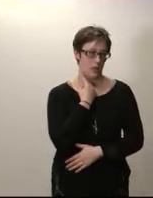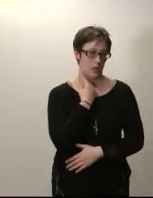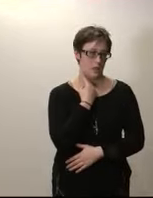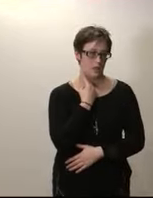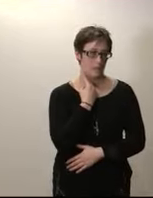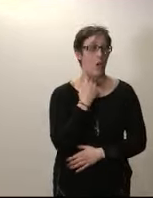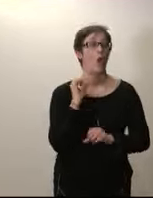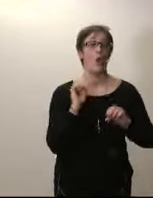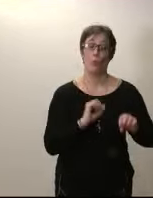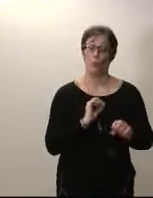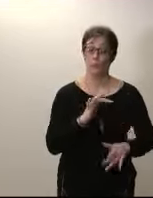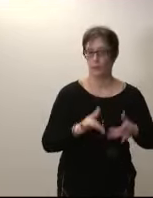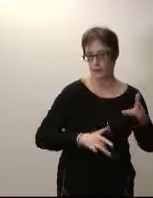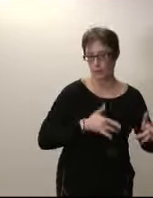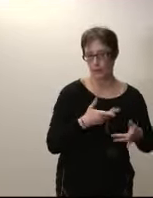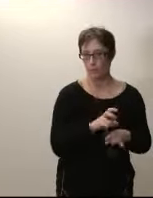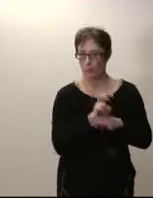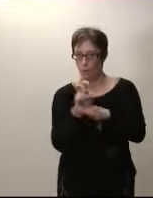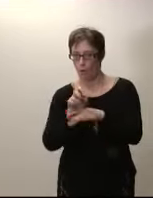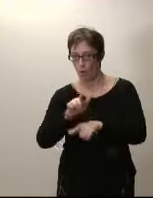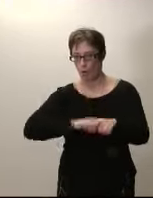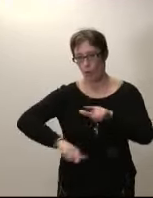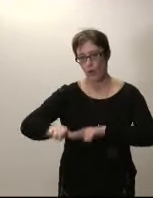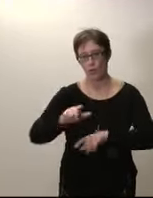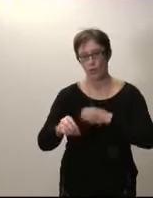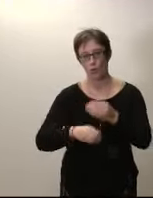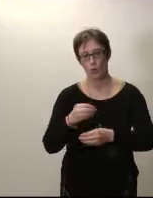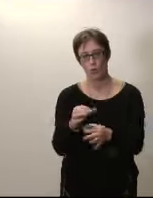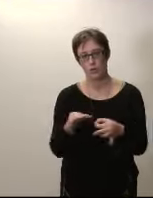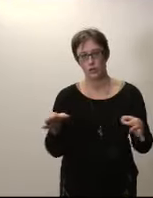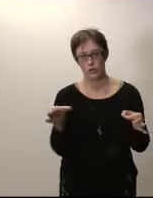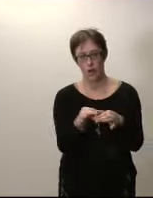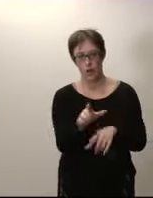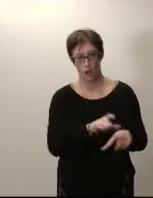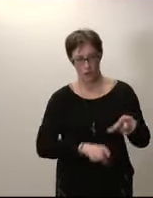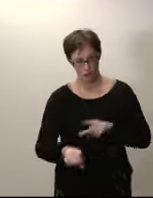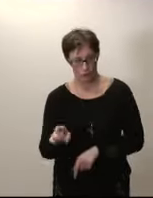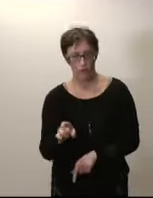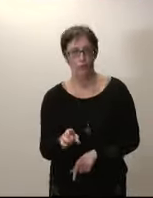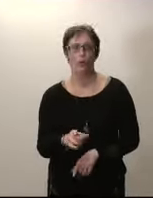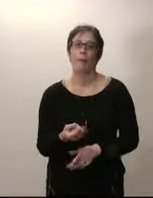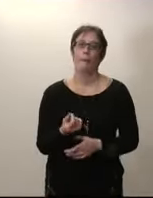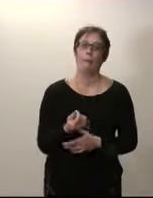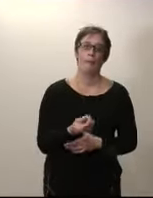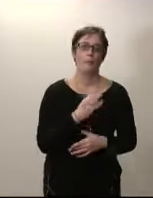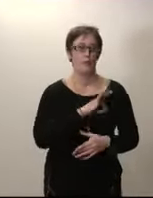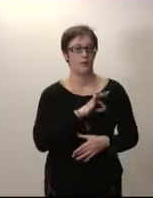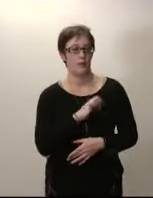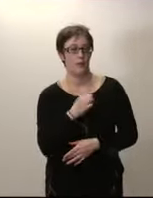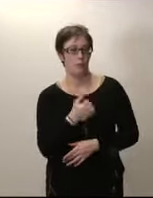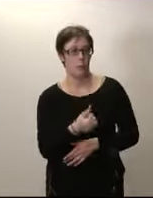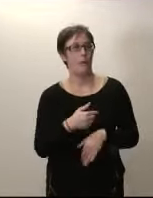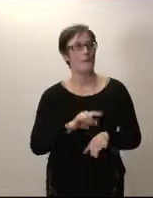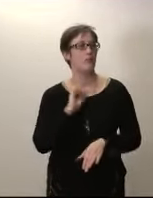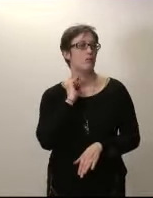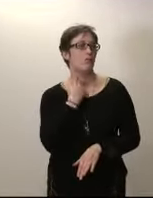travaillez en location. En location de salle, vous ne gagnez pas beaucoup, mais vous ne perdez rien. Ça, c'est la partie